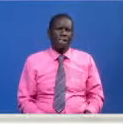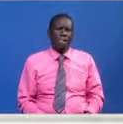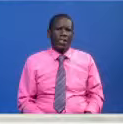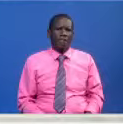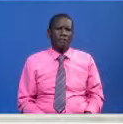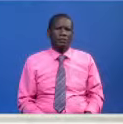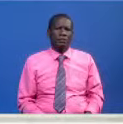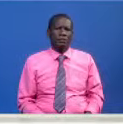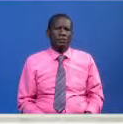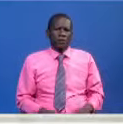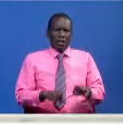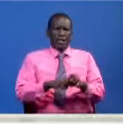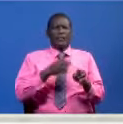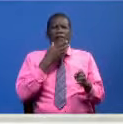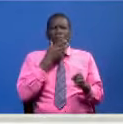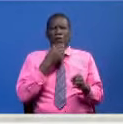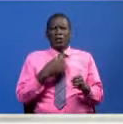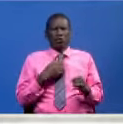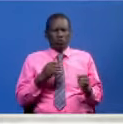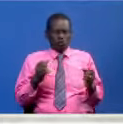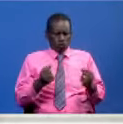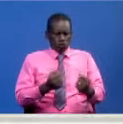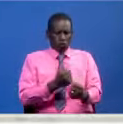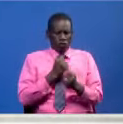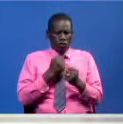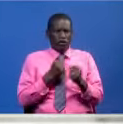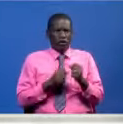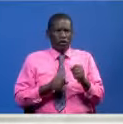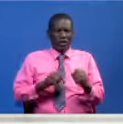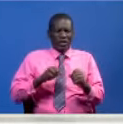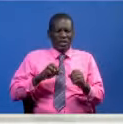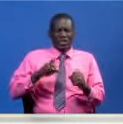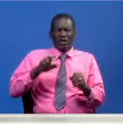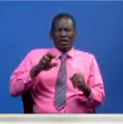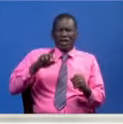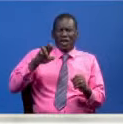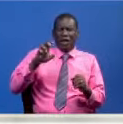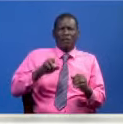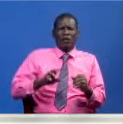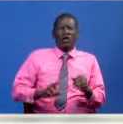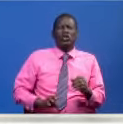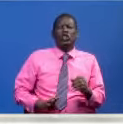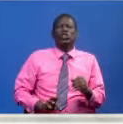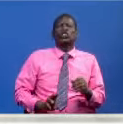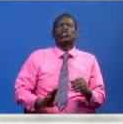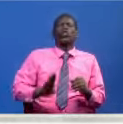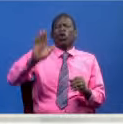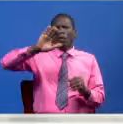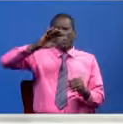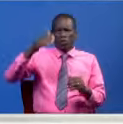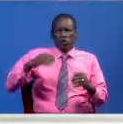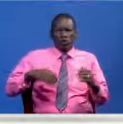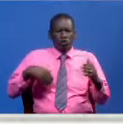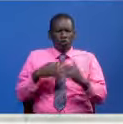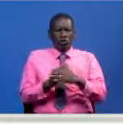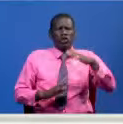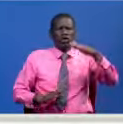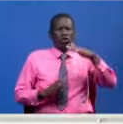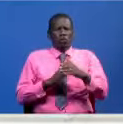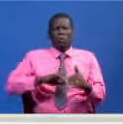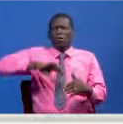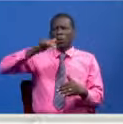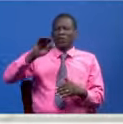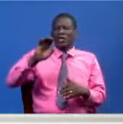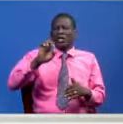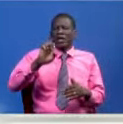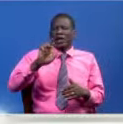Kama mwanaume aliyepata msisimko kutokana na kupanda maeneo yaliyo na urefu wa juu, kufika kilele cha mlima Everest pasi